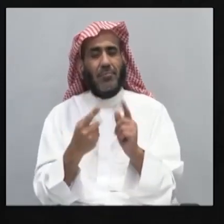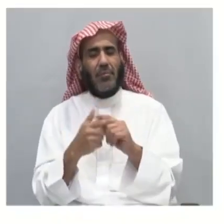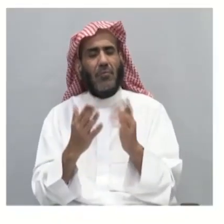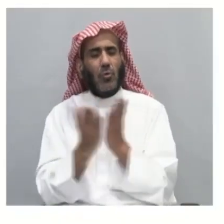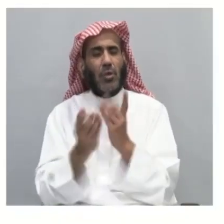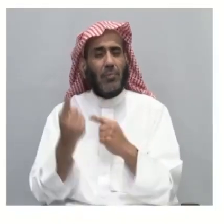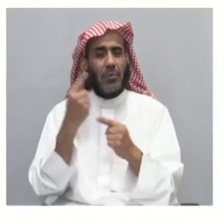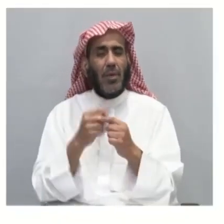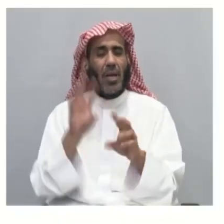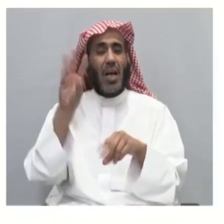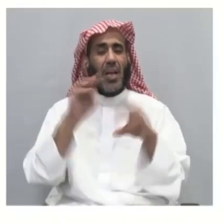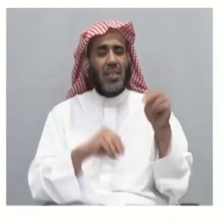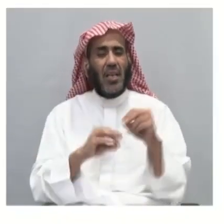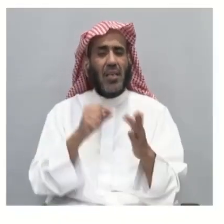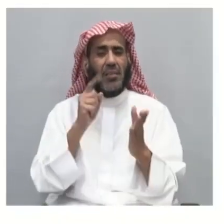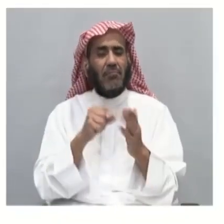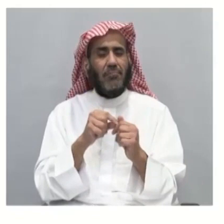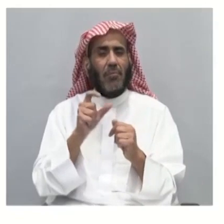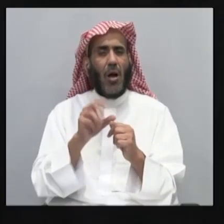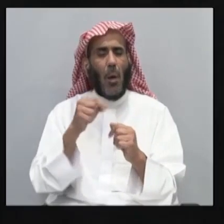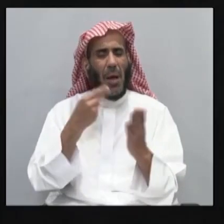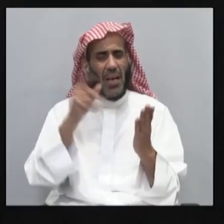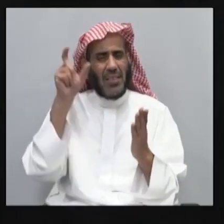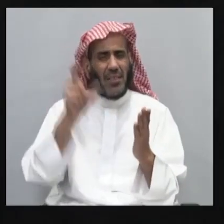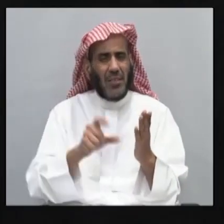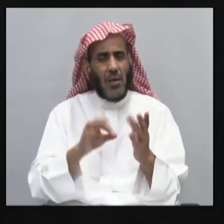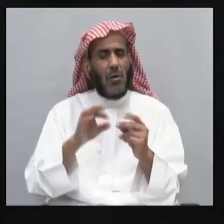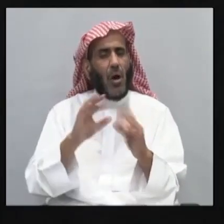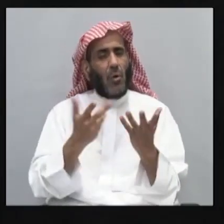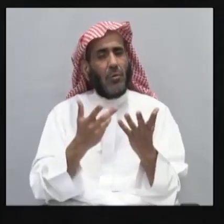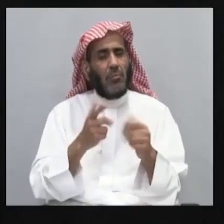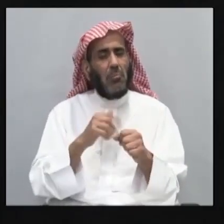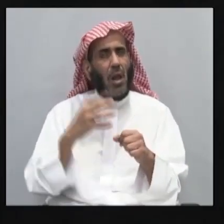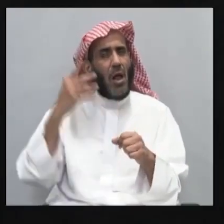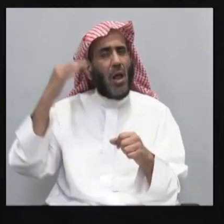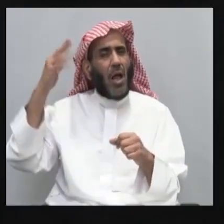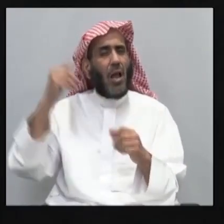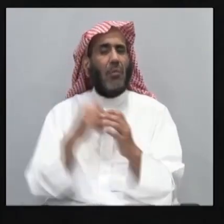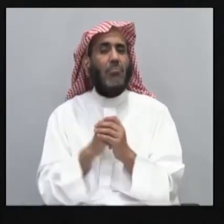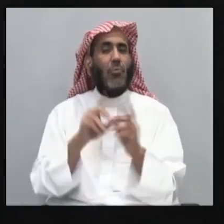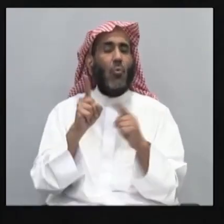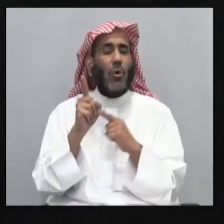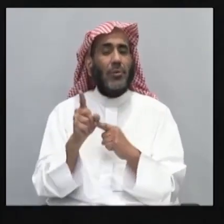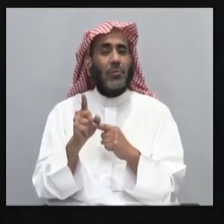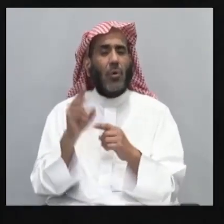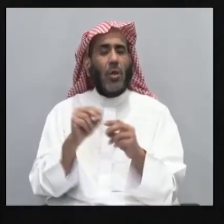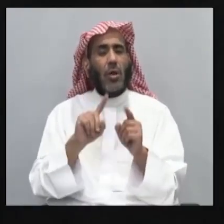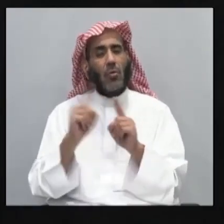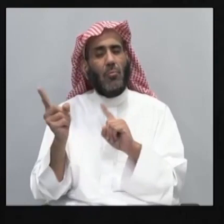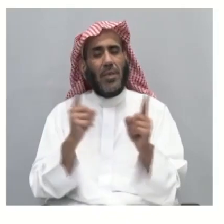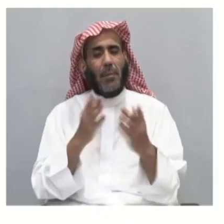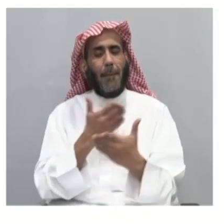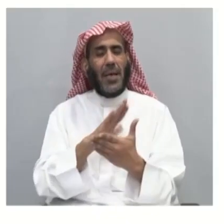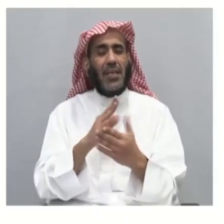دروس سابقه القصه قد تقع ل من قصها او قد تكون احيانا من وحي من وحي الخيال وهذا الذي يميز ما